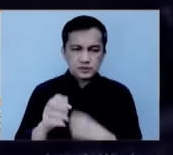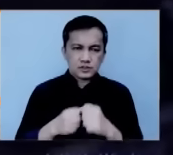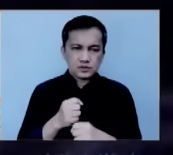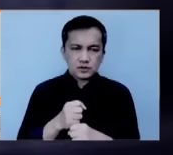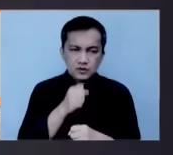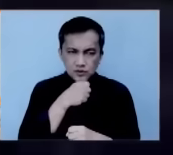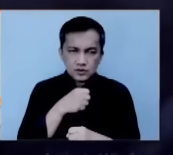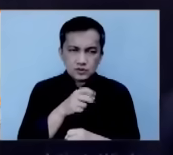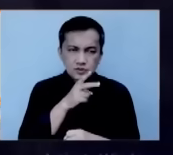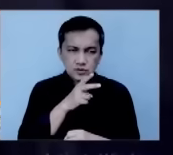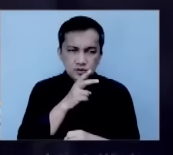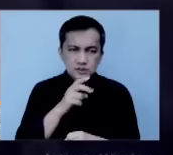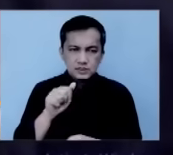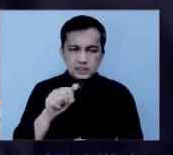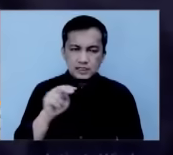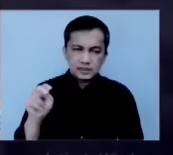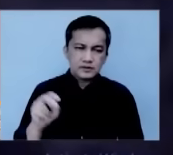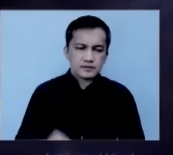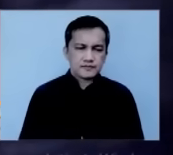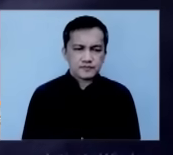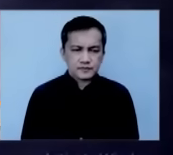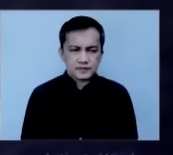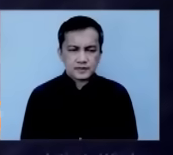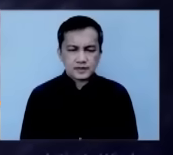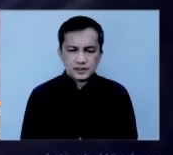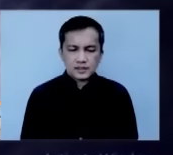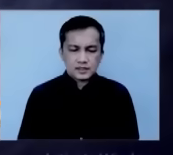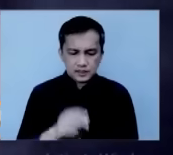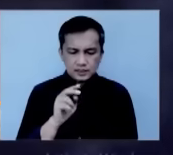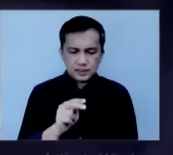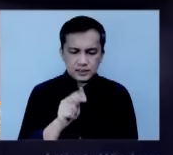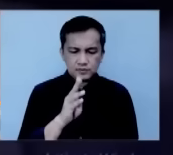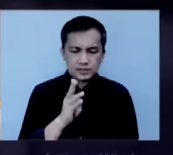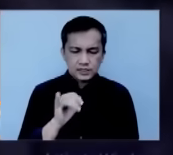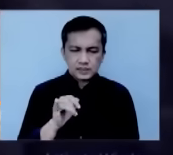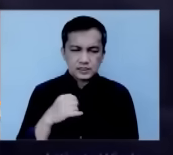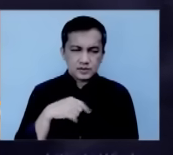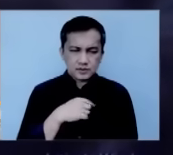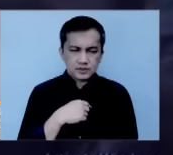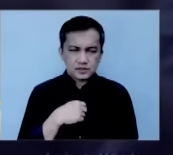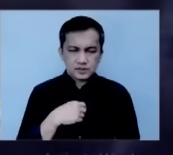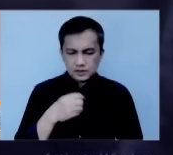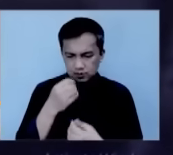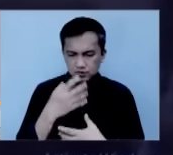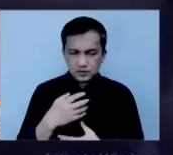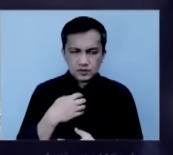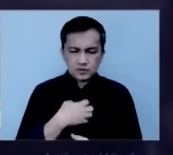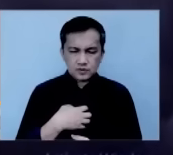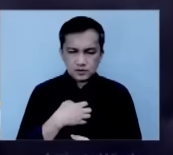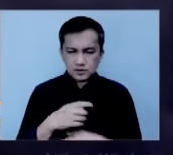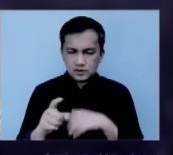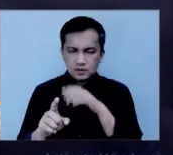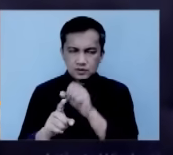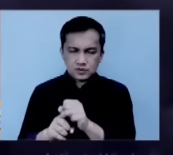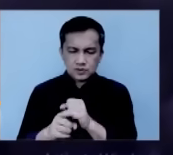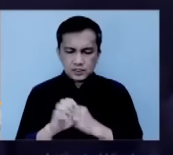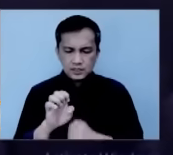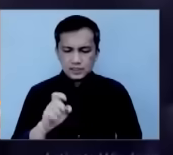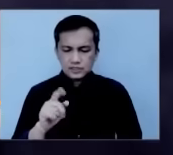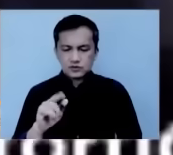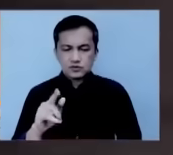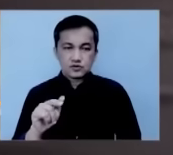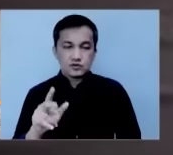na si Elias Ann. Sa NBI kami, receive kami ng complaint. Ngayon, inaaresto pa namin sa extortion,